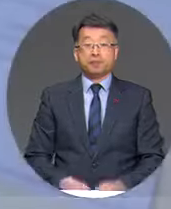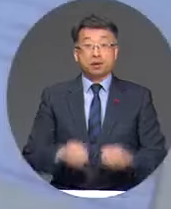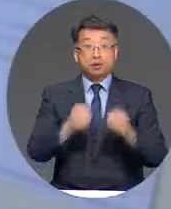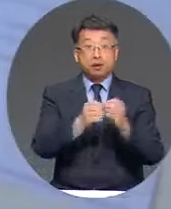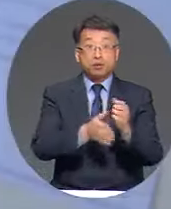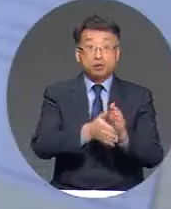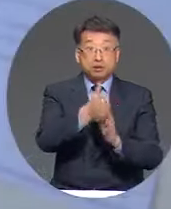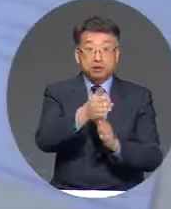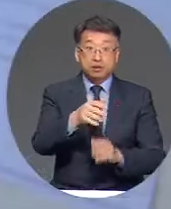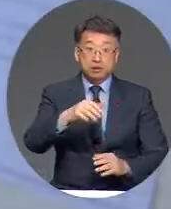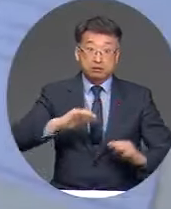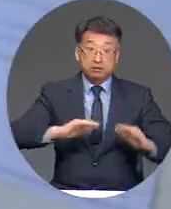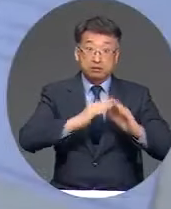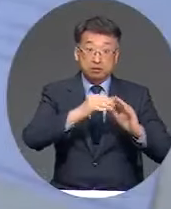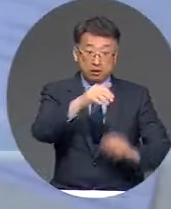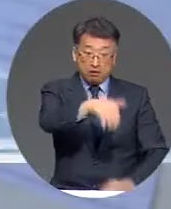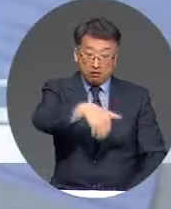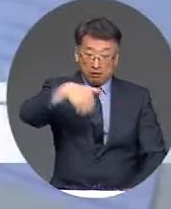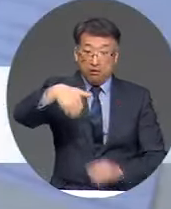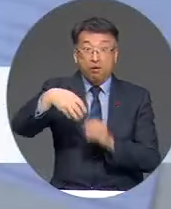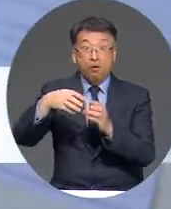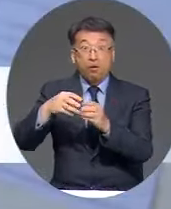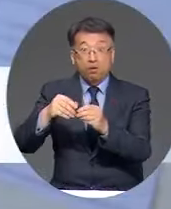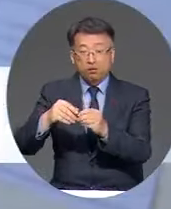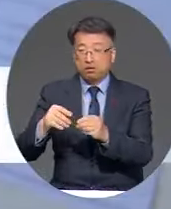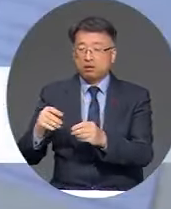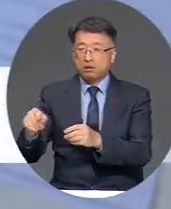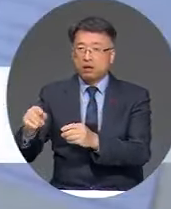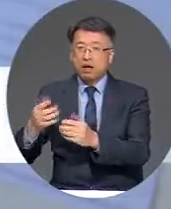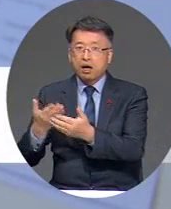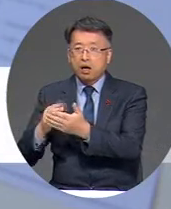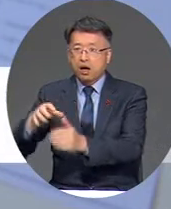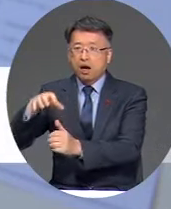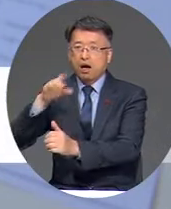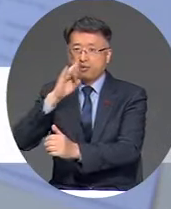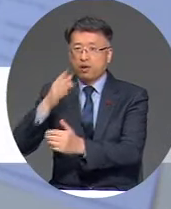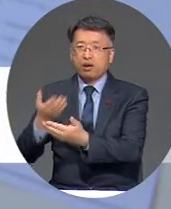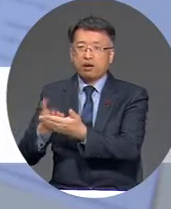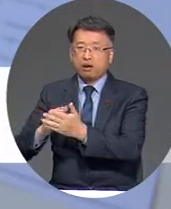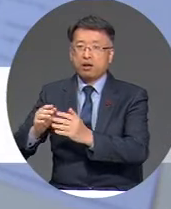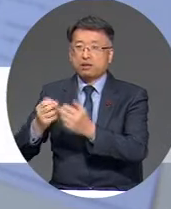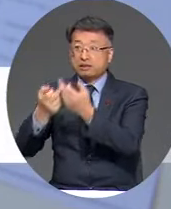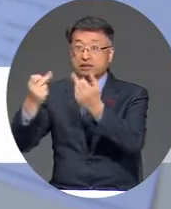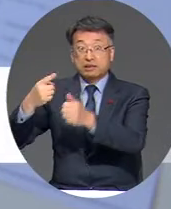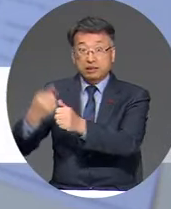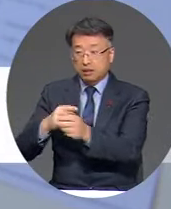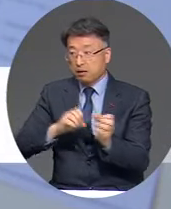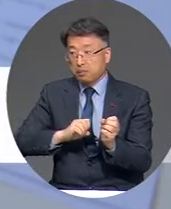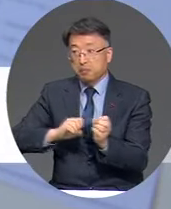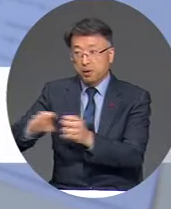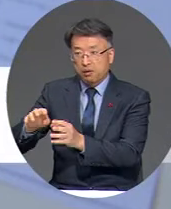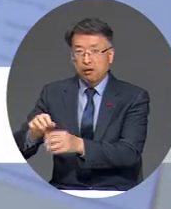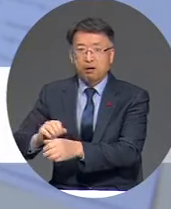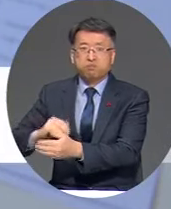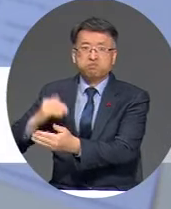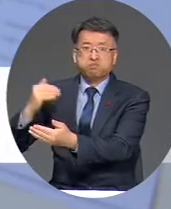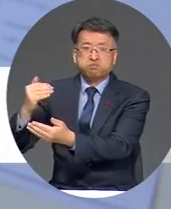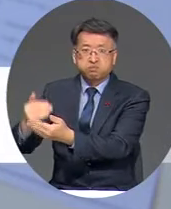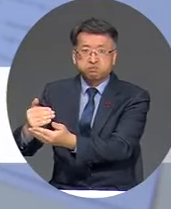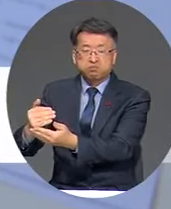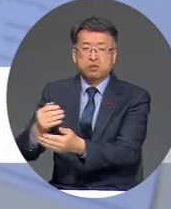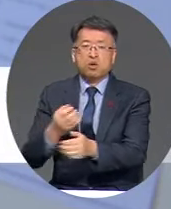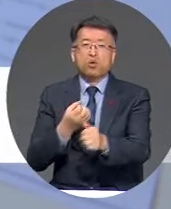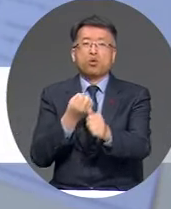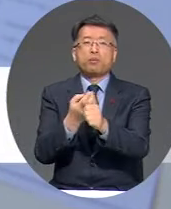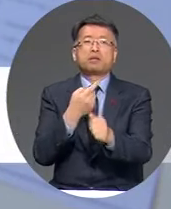창원시의 한 공사현장에서 반출된 사토가 한 개발 제한 구역에 불법 성토했다 소식 전해드린 바 있는데요 그런데